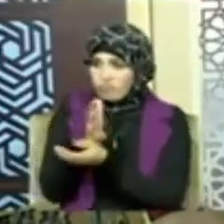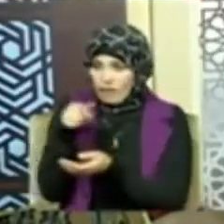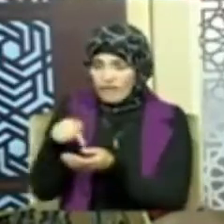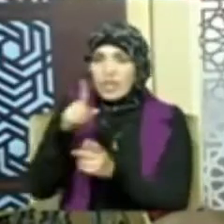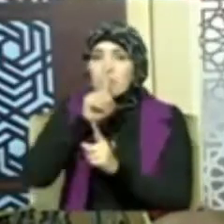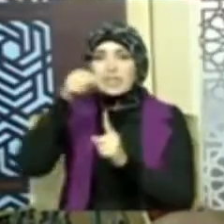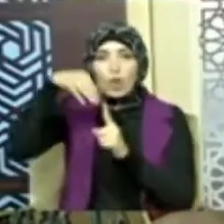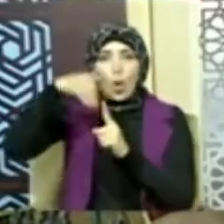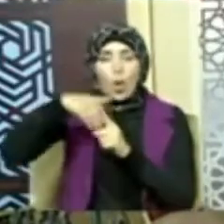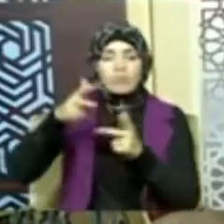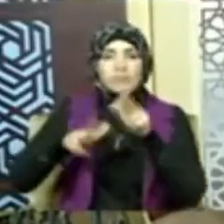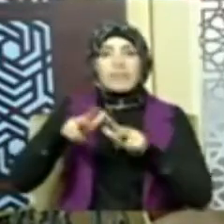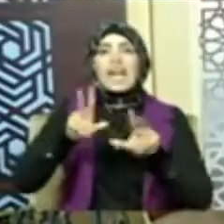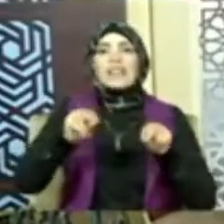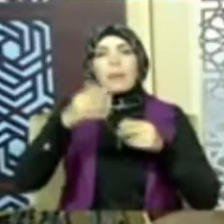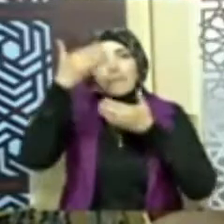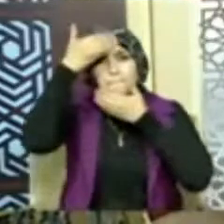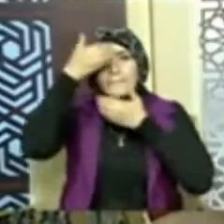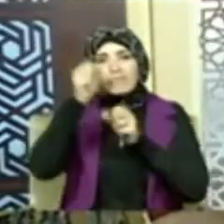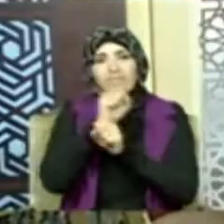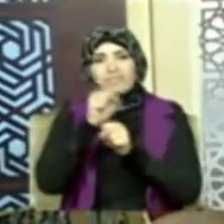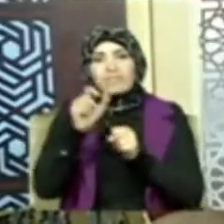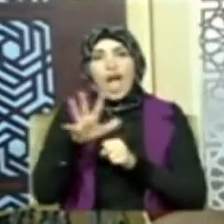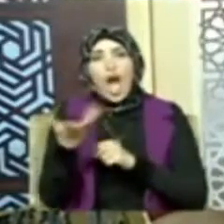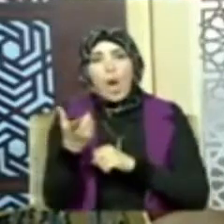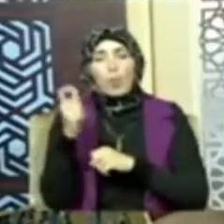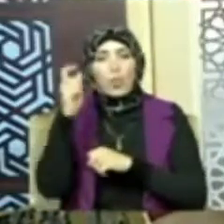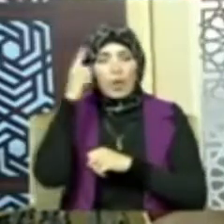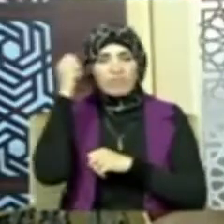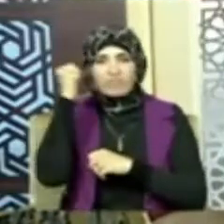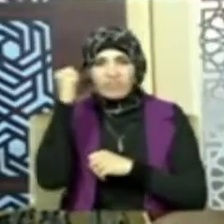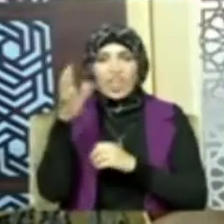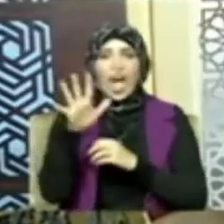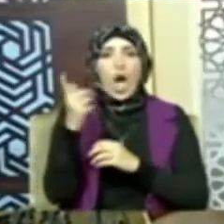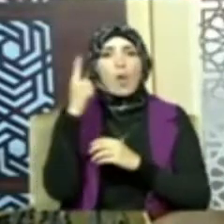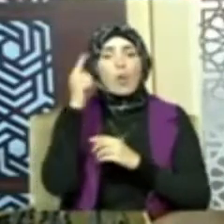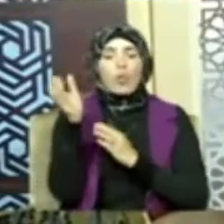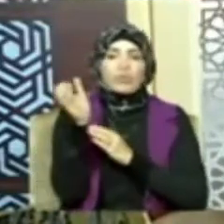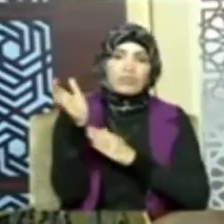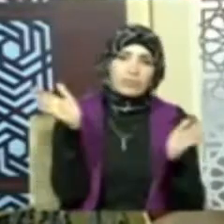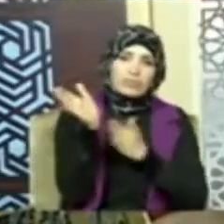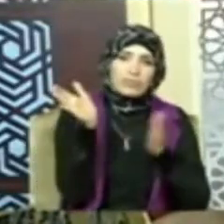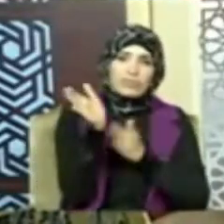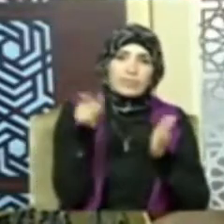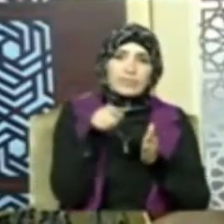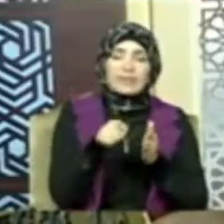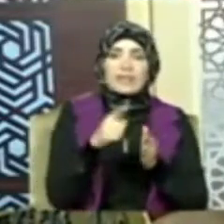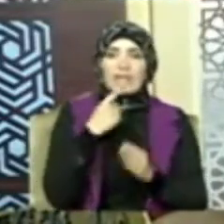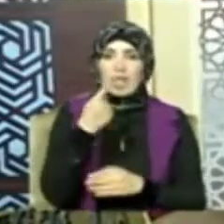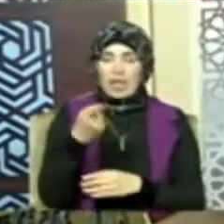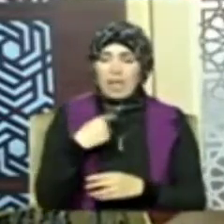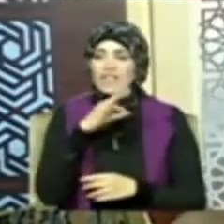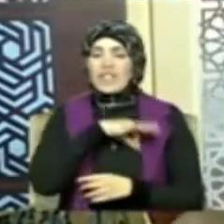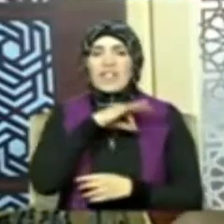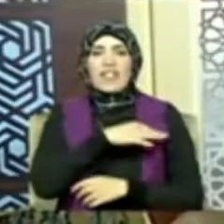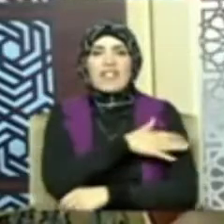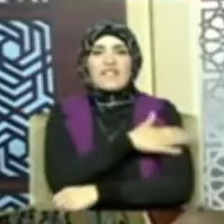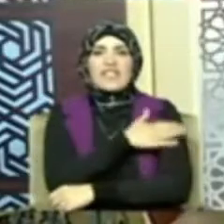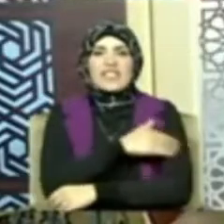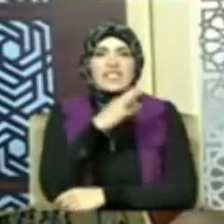كانت تفعل الجماعات المتطرفة التي تلوي أعناق الدين لمصالحها